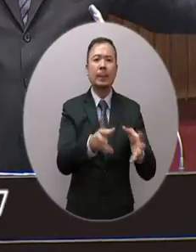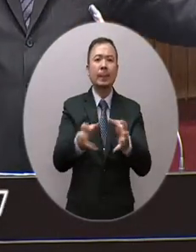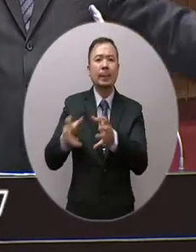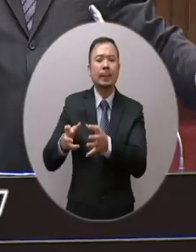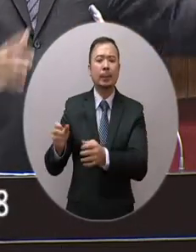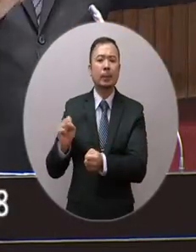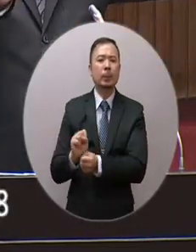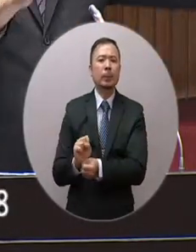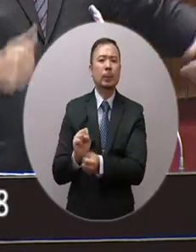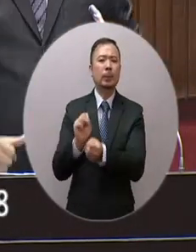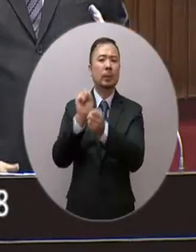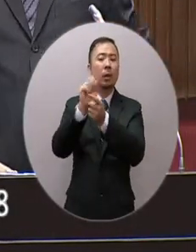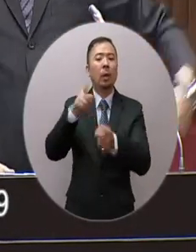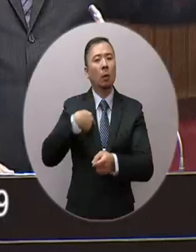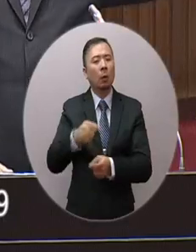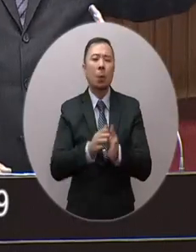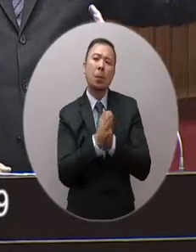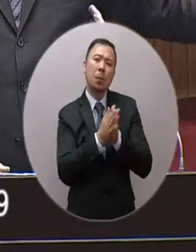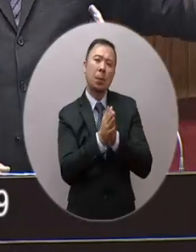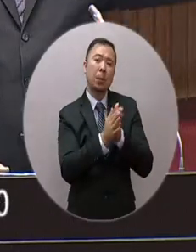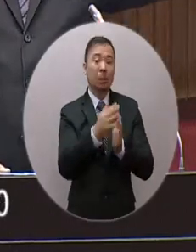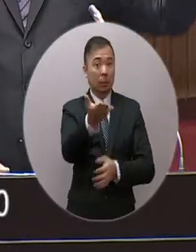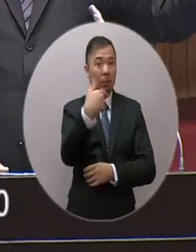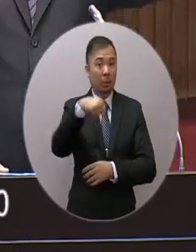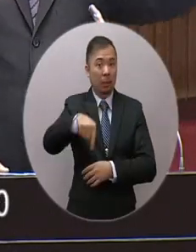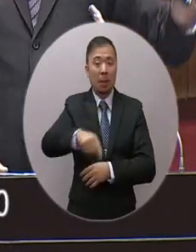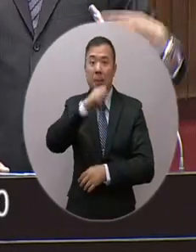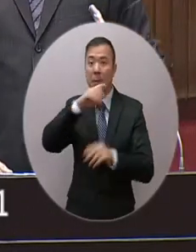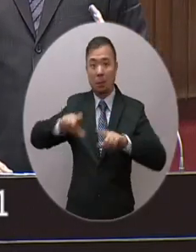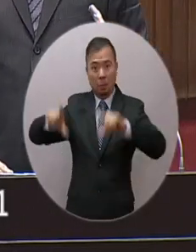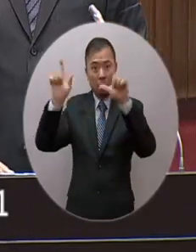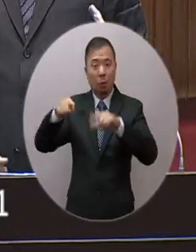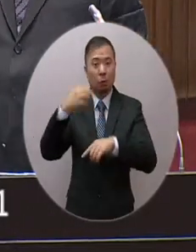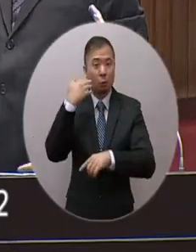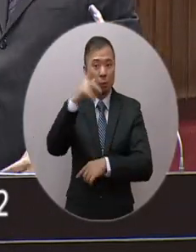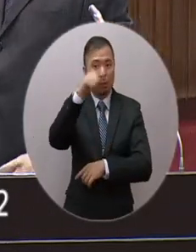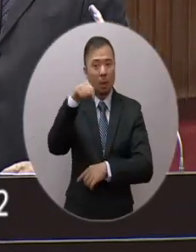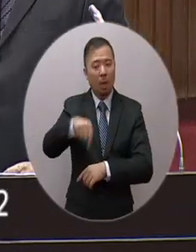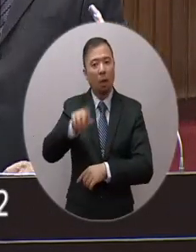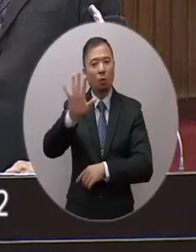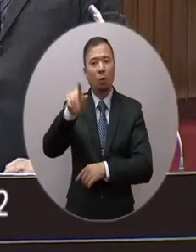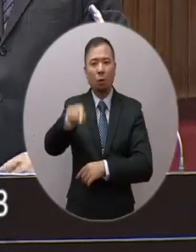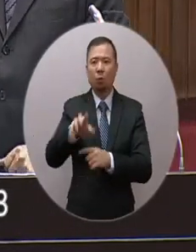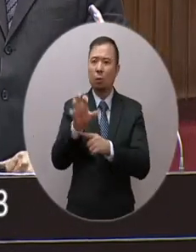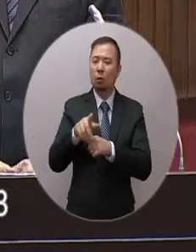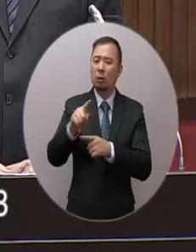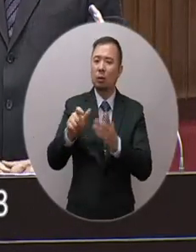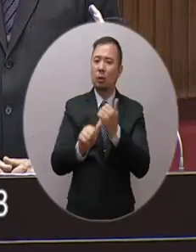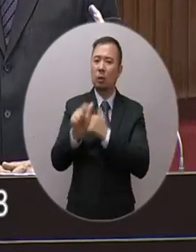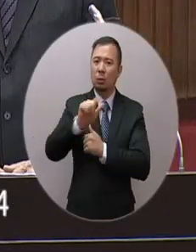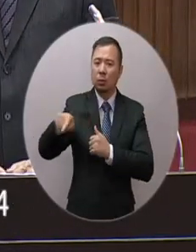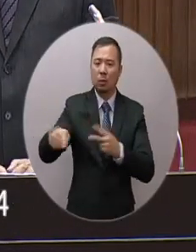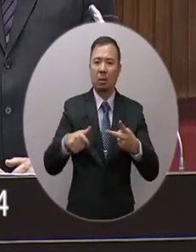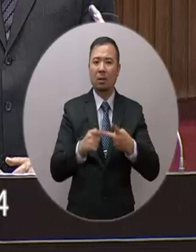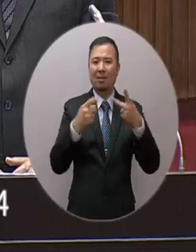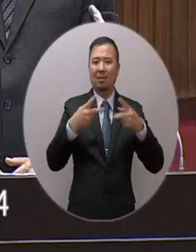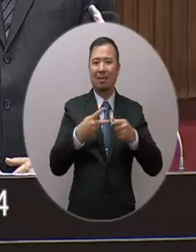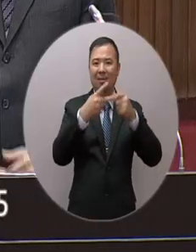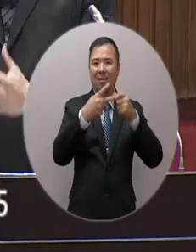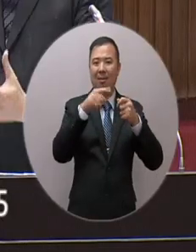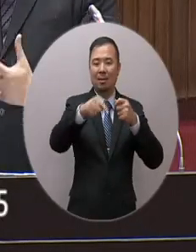东，我们屏东很快，也有过来园区。如果符合的话，有农业生物科技研究区，也有二代加工出